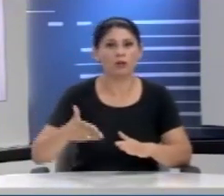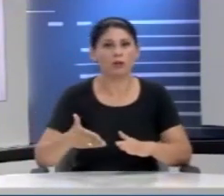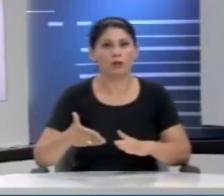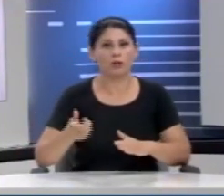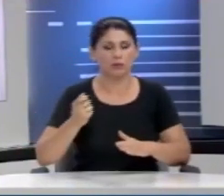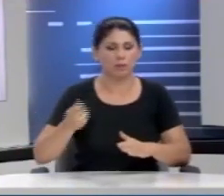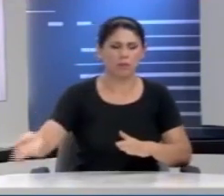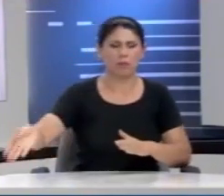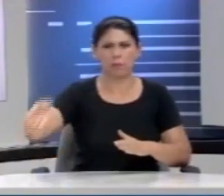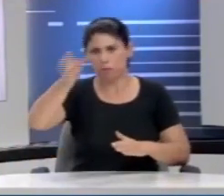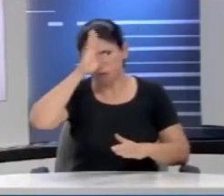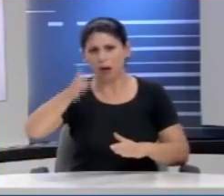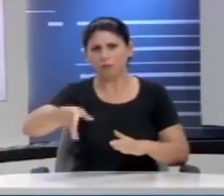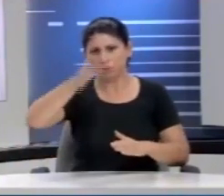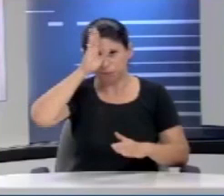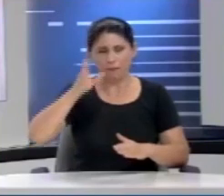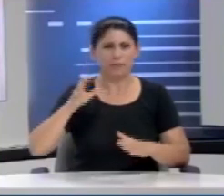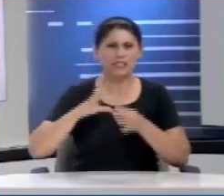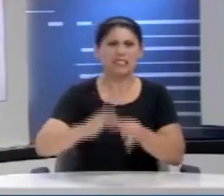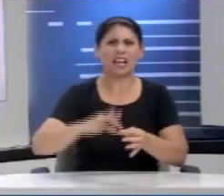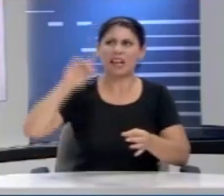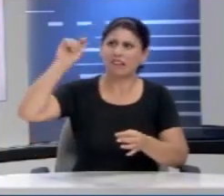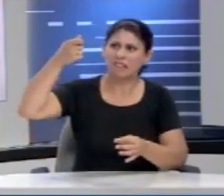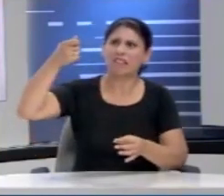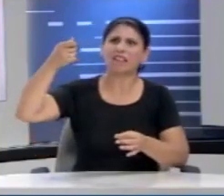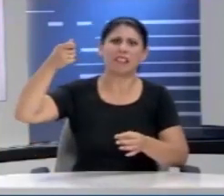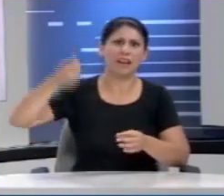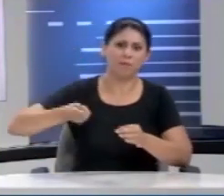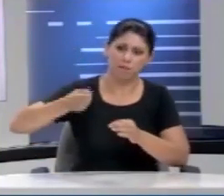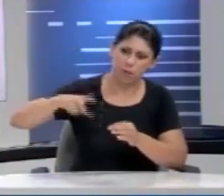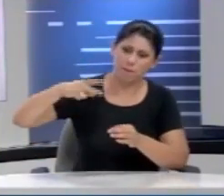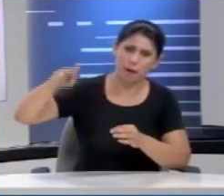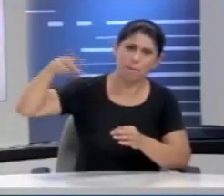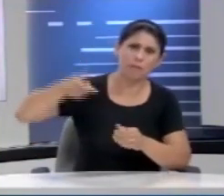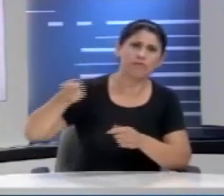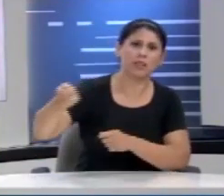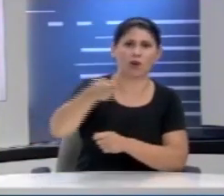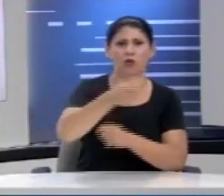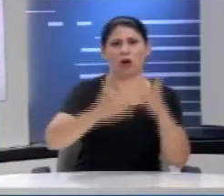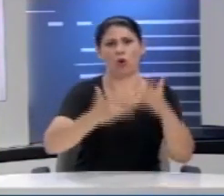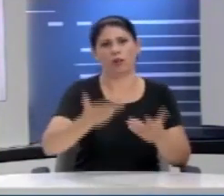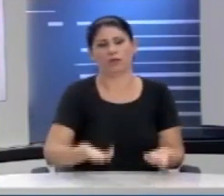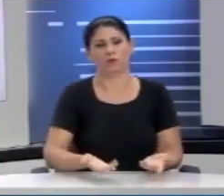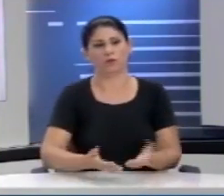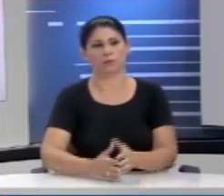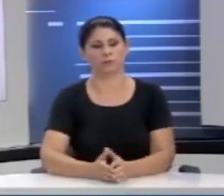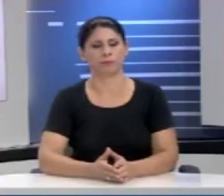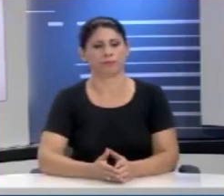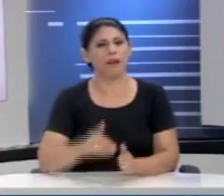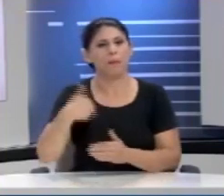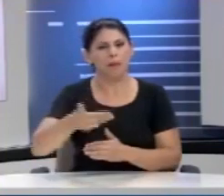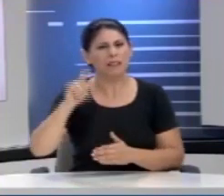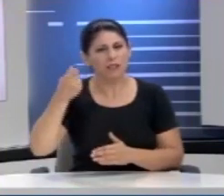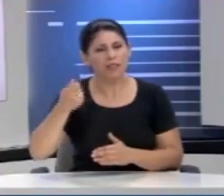γνώρισαν απανωτές αυξήσεις στις τιμές του ρεύματος και χρωστούν απλήρωτους λογαριασμούς. Μετά τη